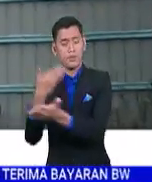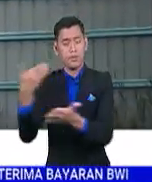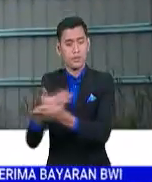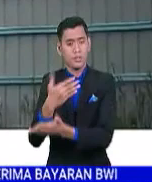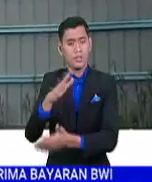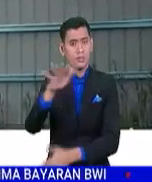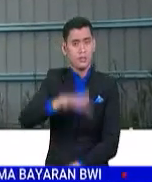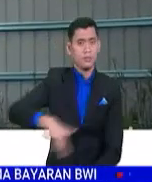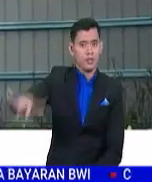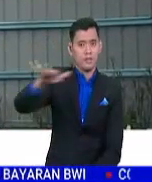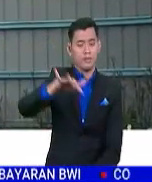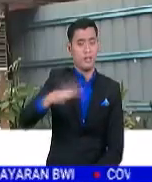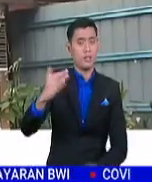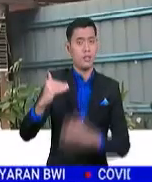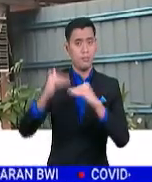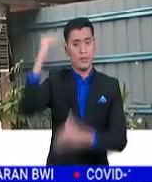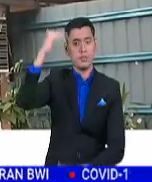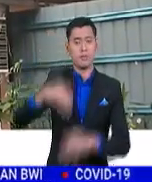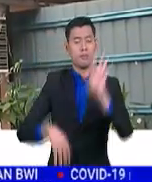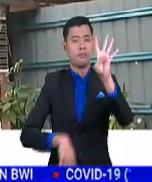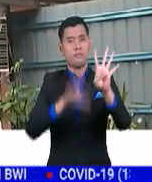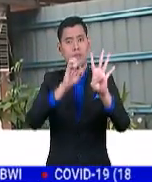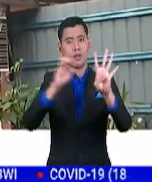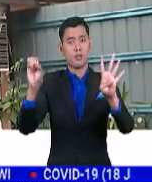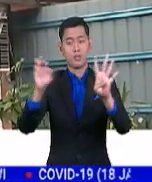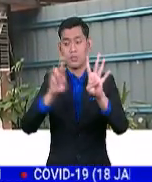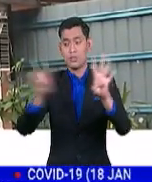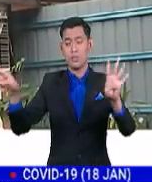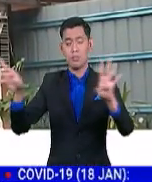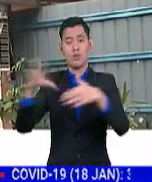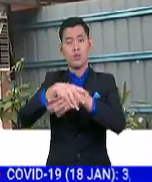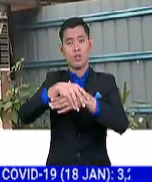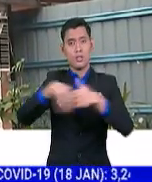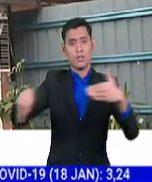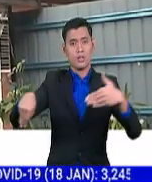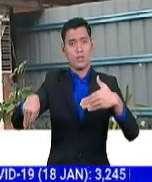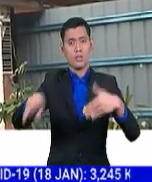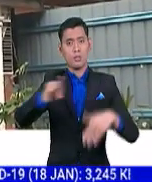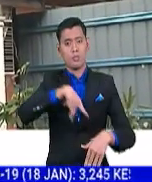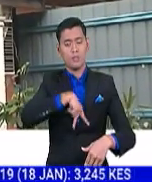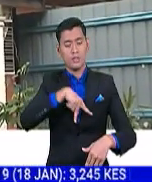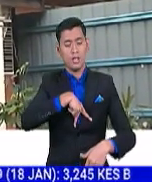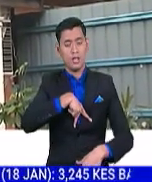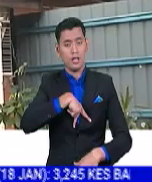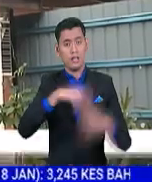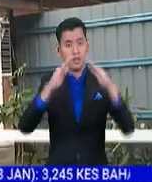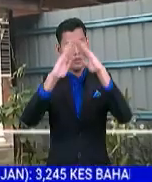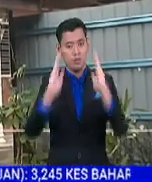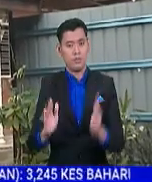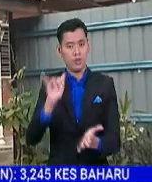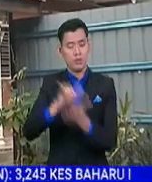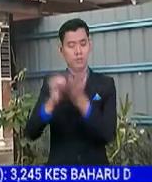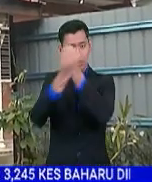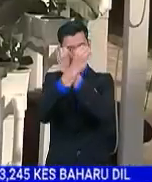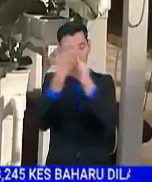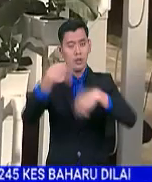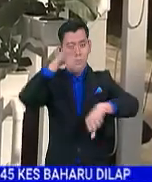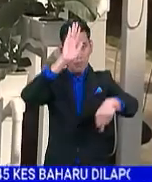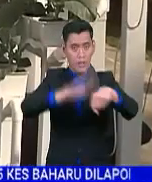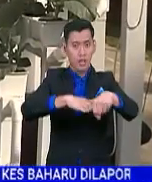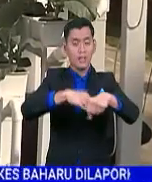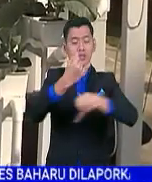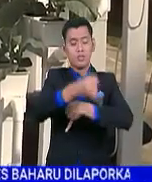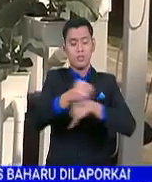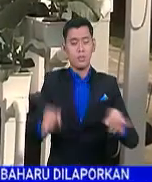yang dianggarkan bernilai lebih RM400,000. Dakwanya, pemilik tersebut juga memaklumkan beliau dipanggil oleh